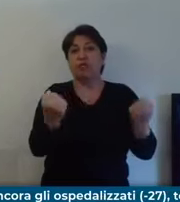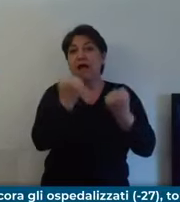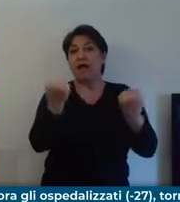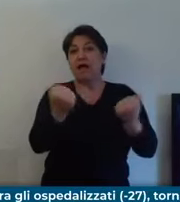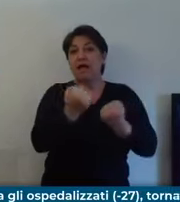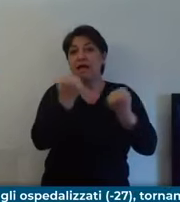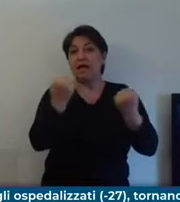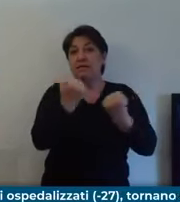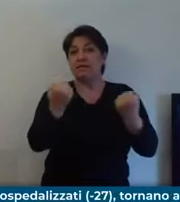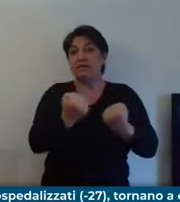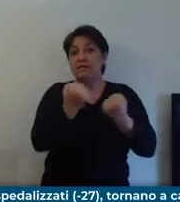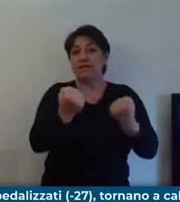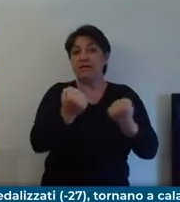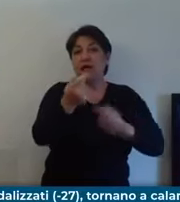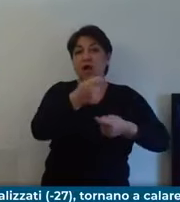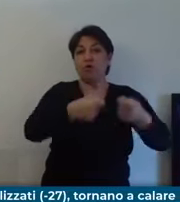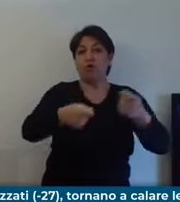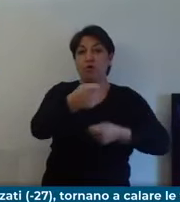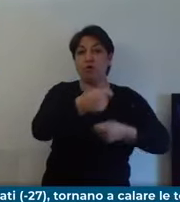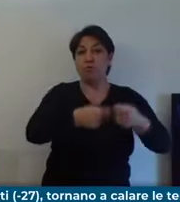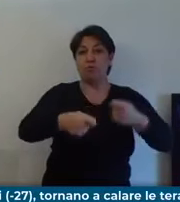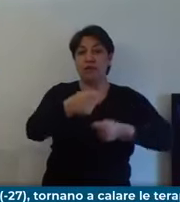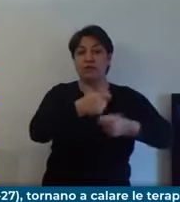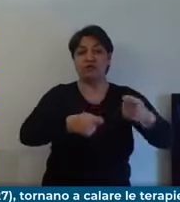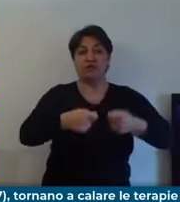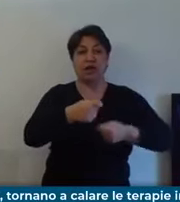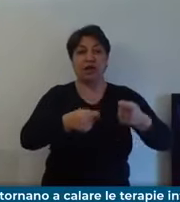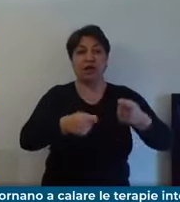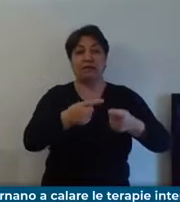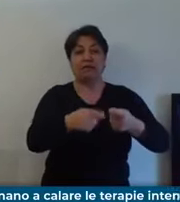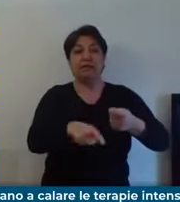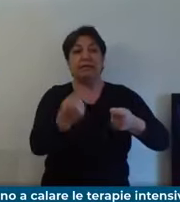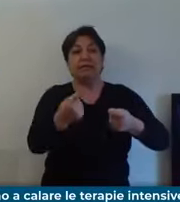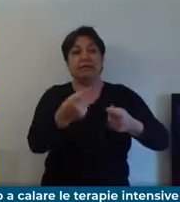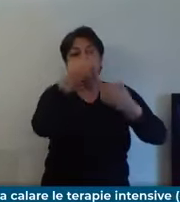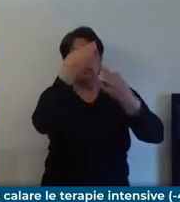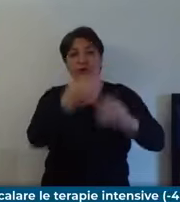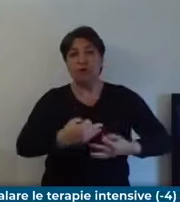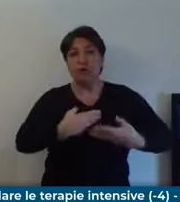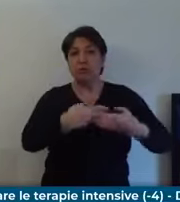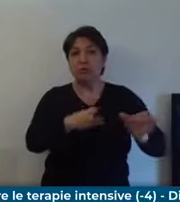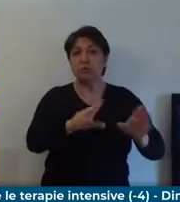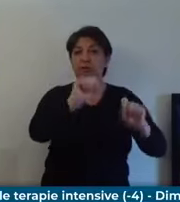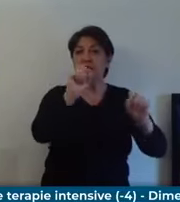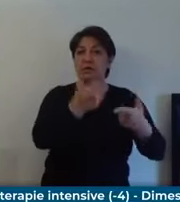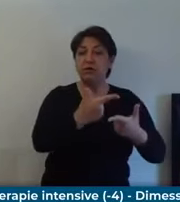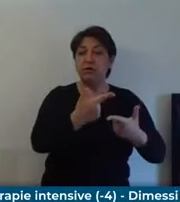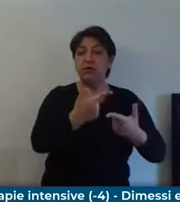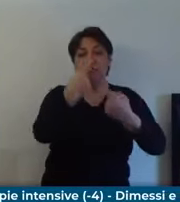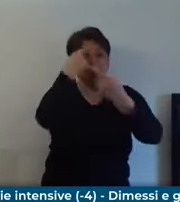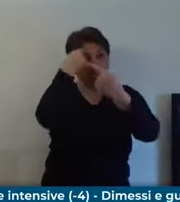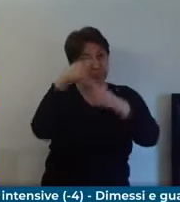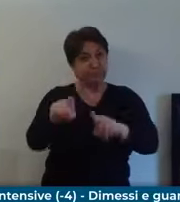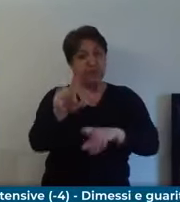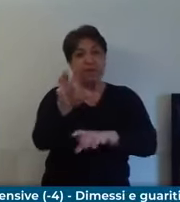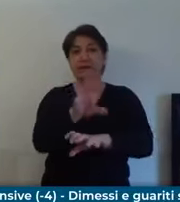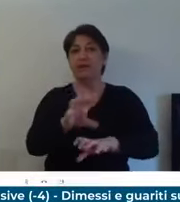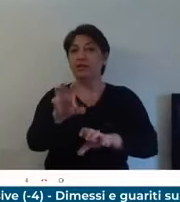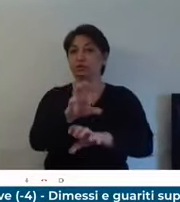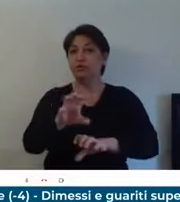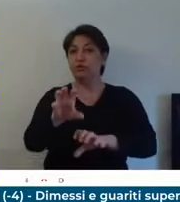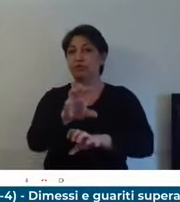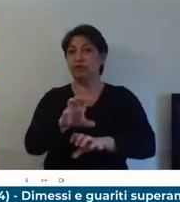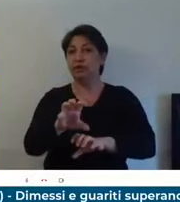viene delegata alle regioni, che sono nella maggior parte intenzionate a riaprire tutto, o almeno a dare